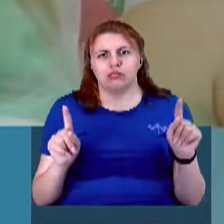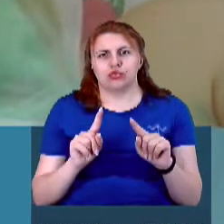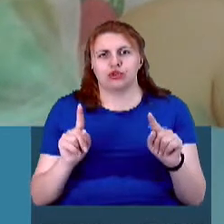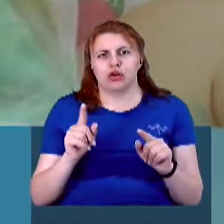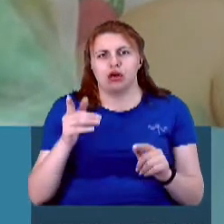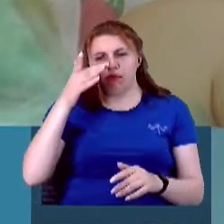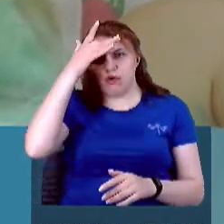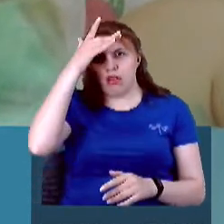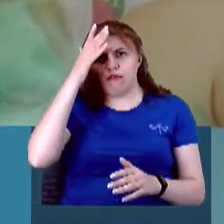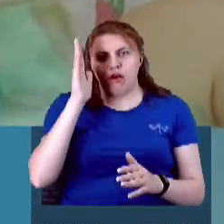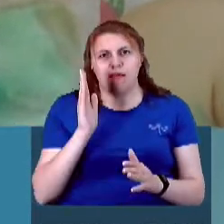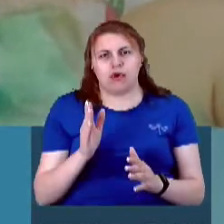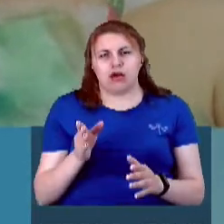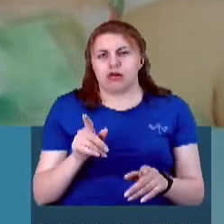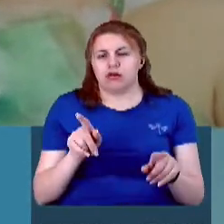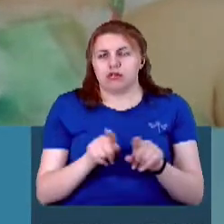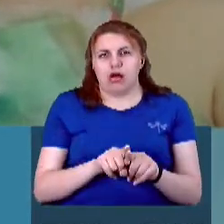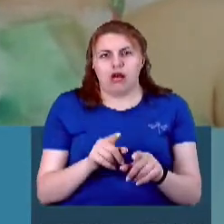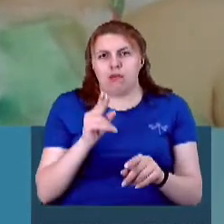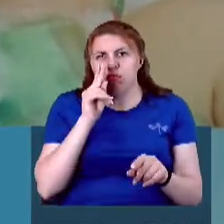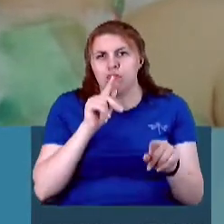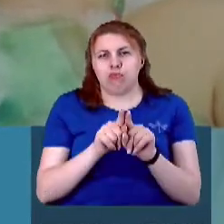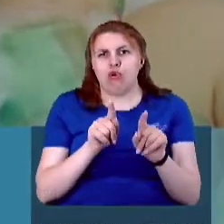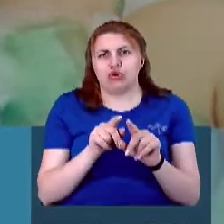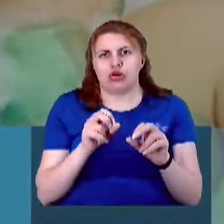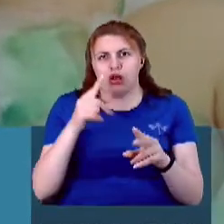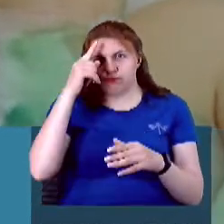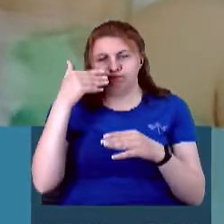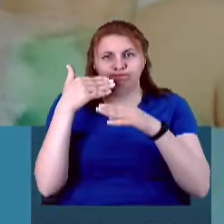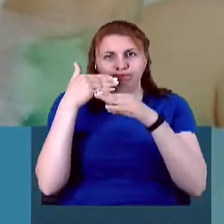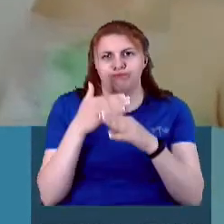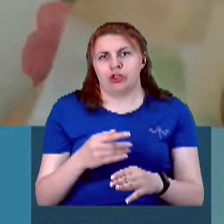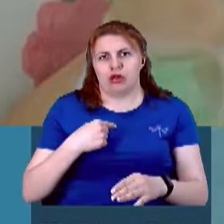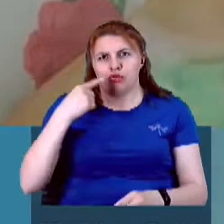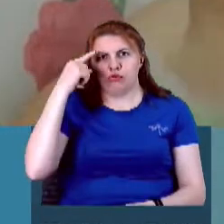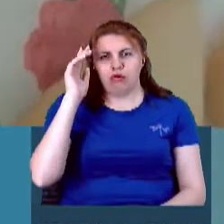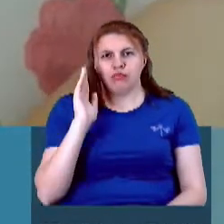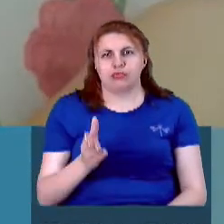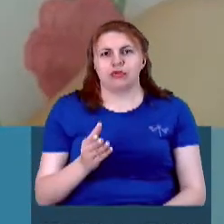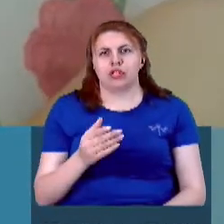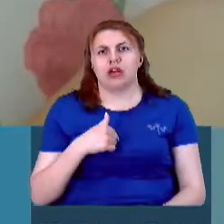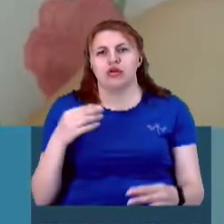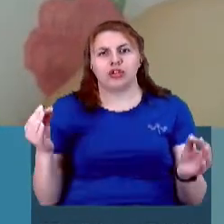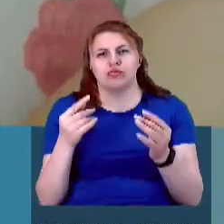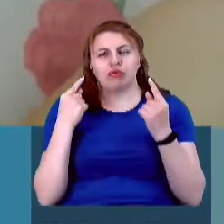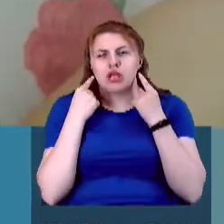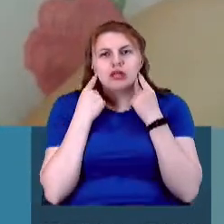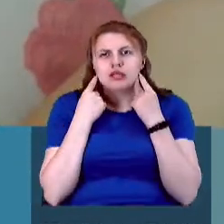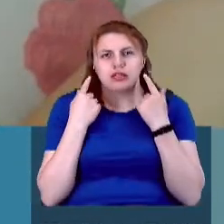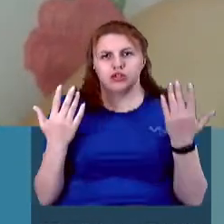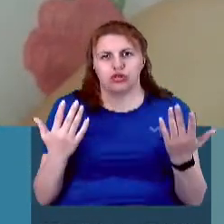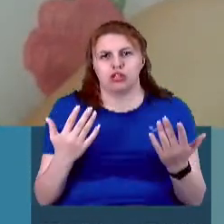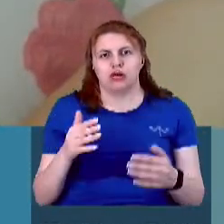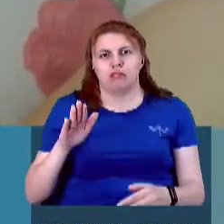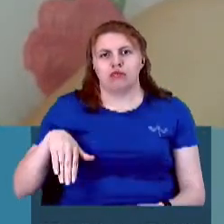голова моя гуділа так, я думала, у мене просто розрив мозга буде. От. І я нічого не слышала. Потім